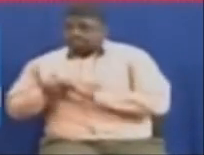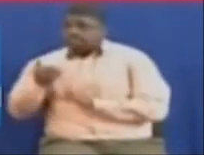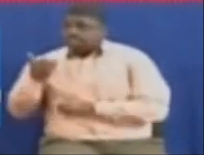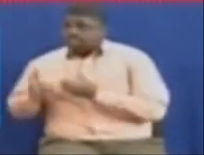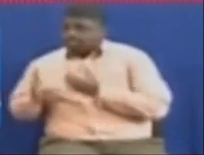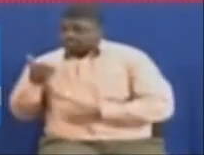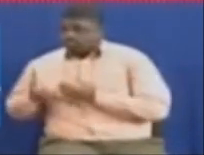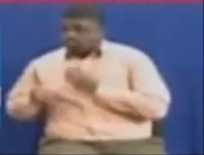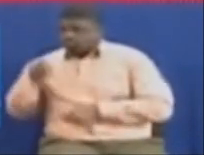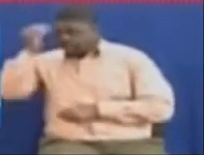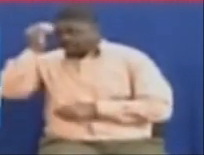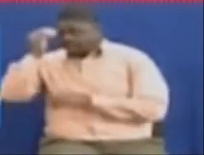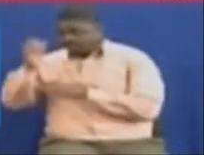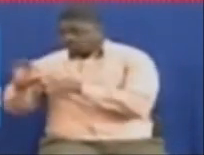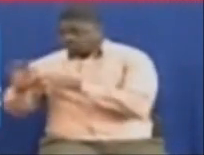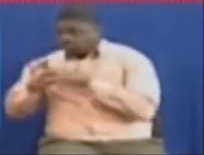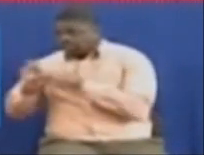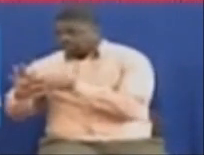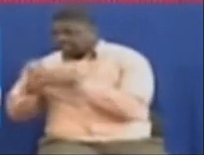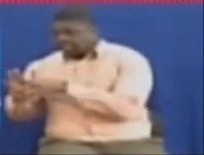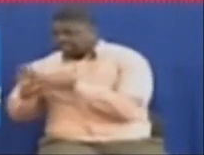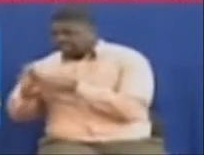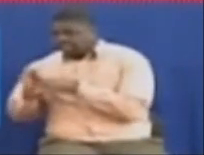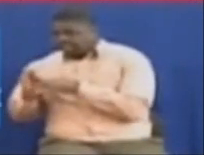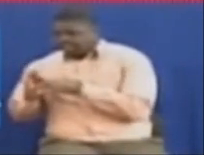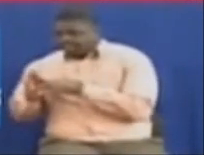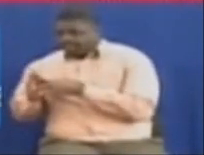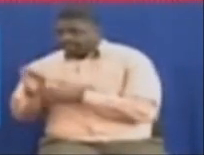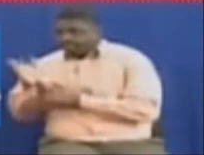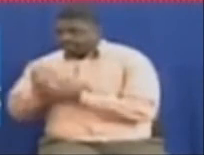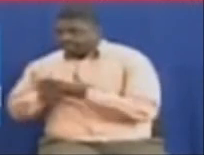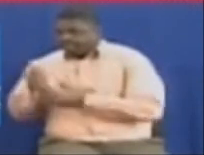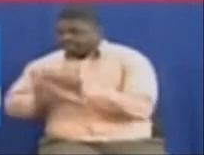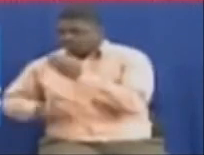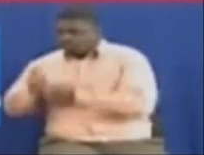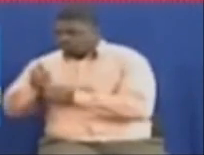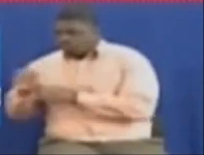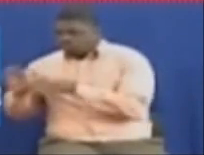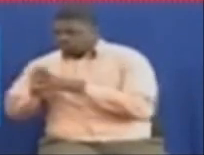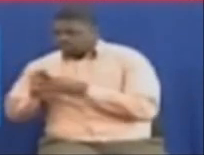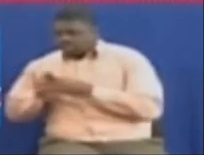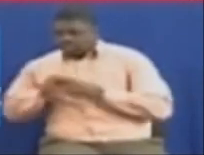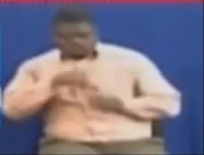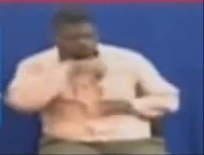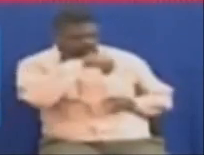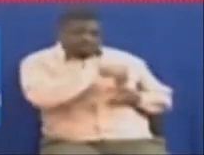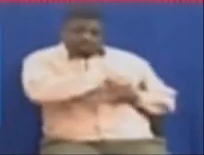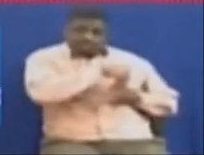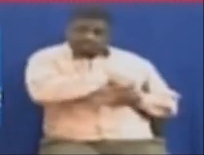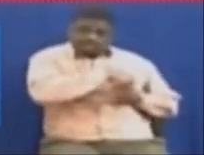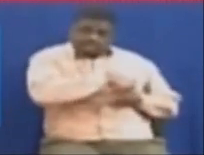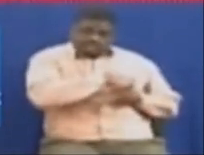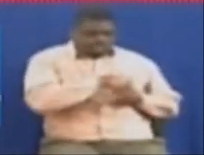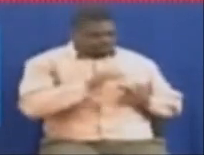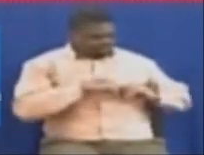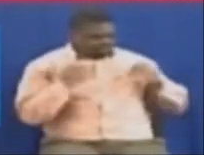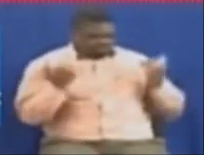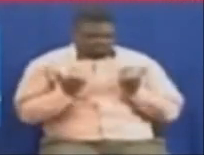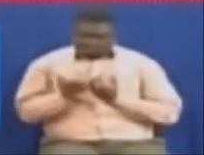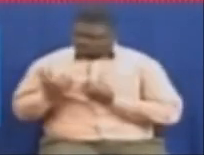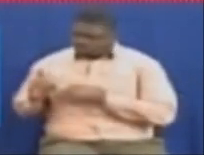wote washirika wanatakiwa kupata elimu, ni lini sasa serikali italeta mswada bungeni kwa